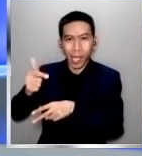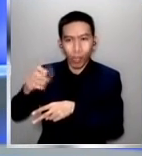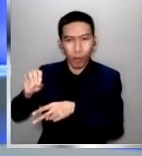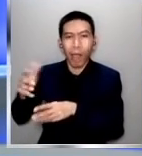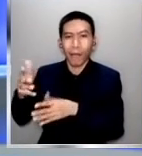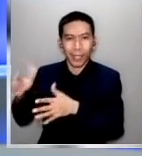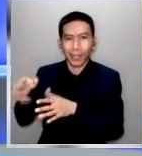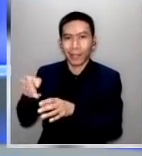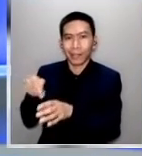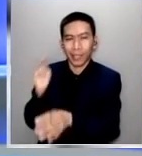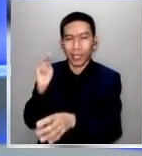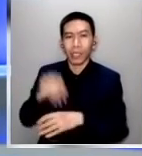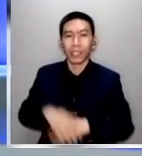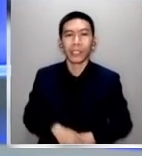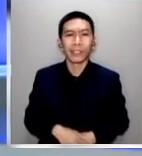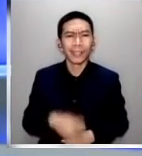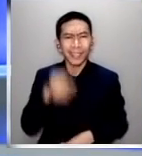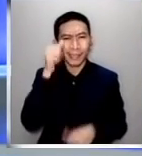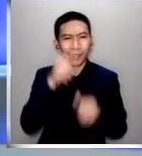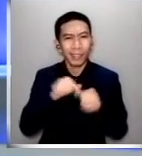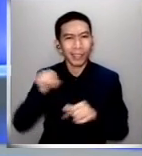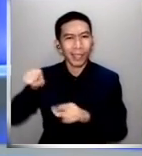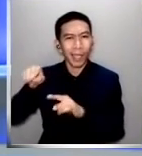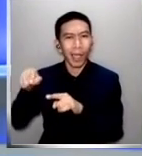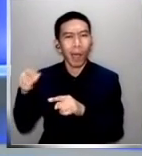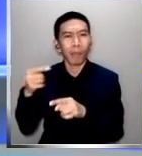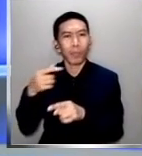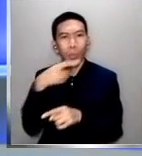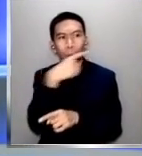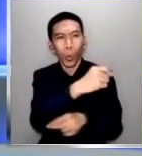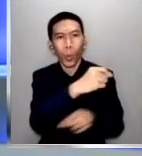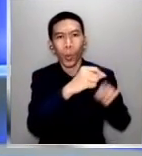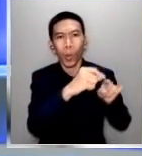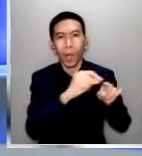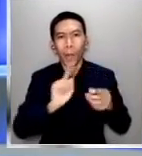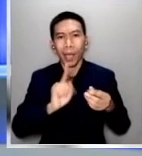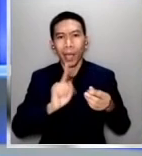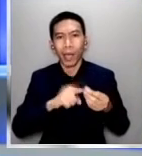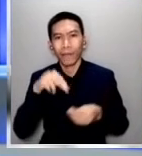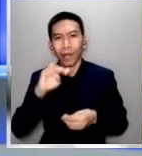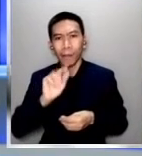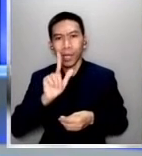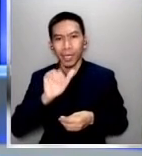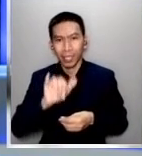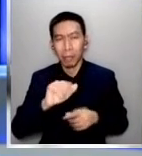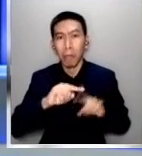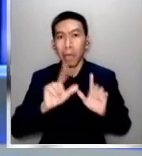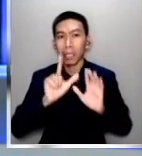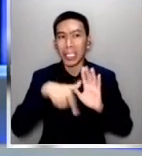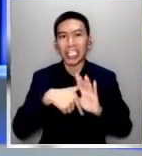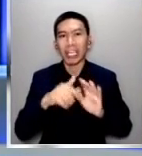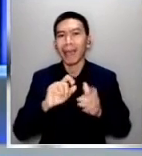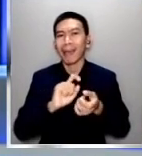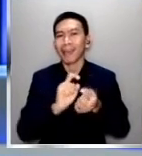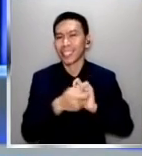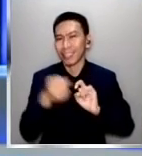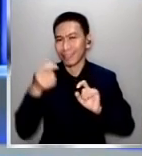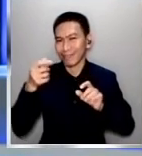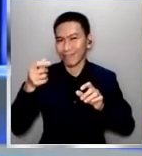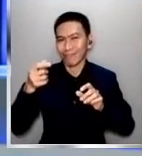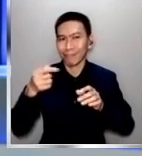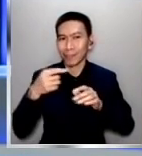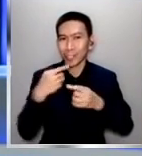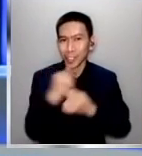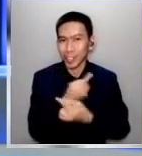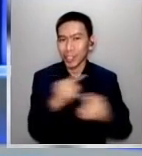nagbunyag at kalauna'y binawi ang pahayag niya laban sa kumpanya. Ang magkapatid na Mohit at Twinkle Dargani